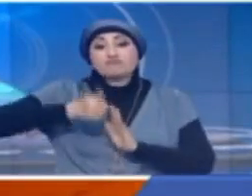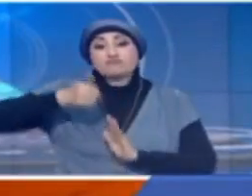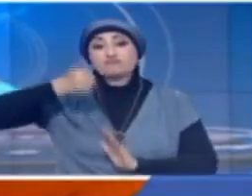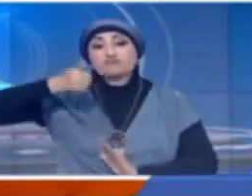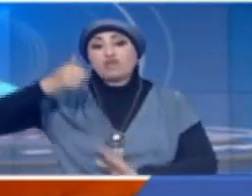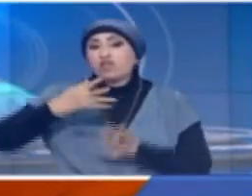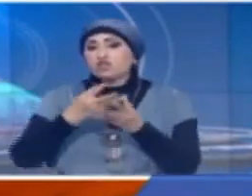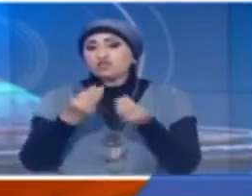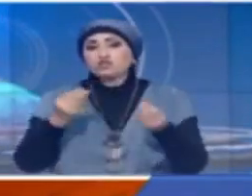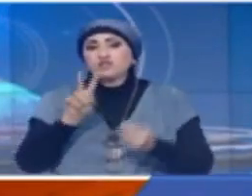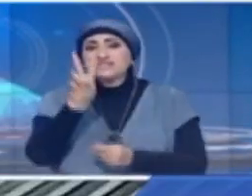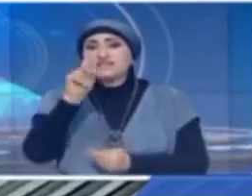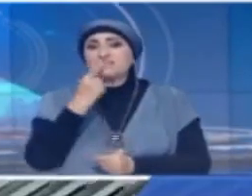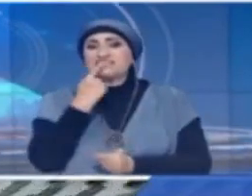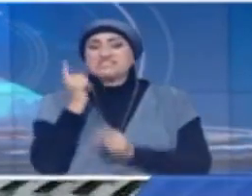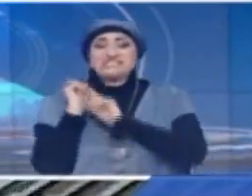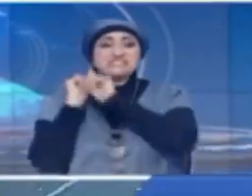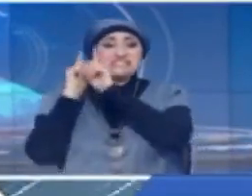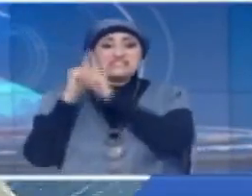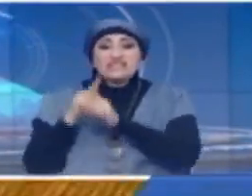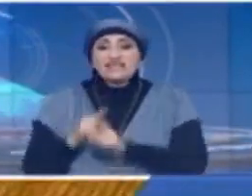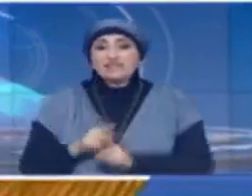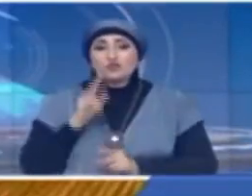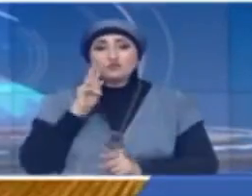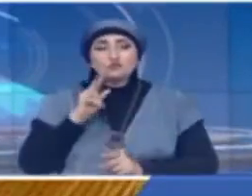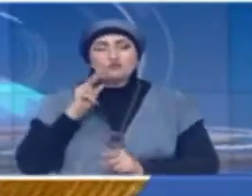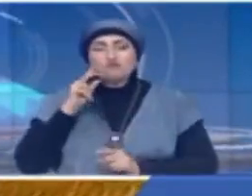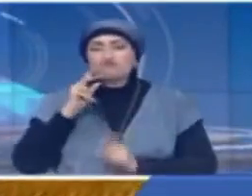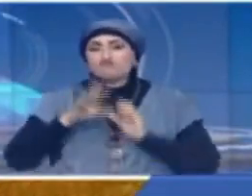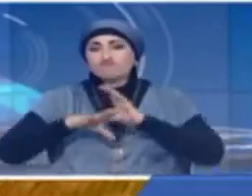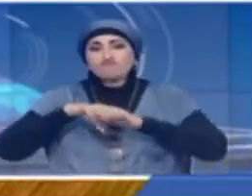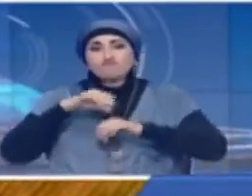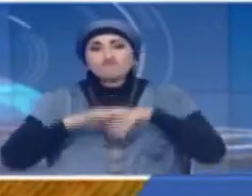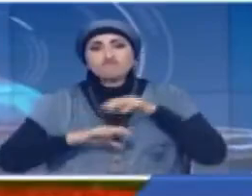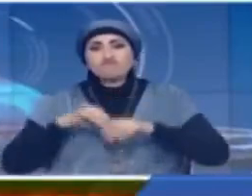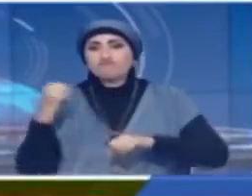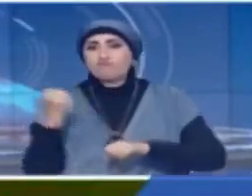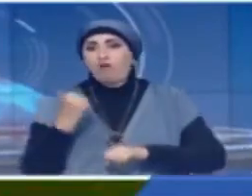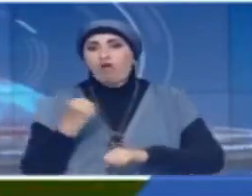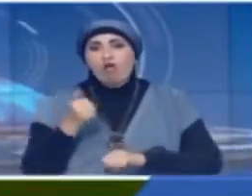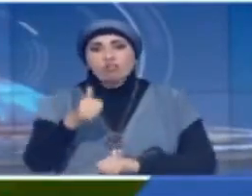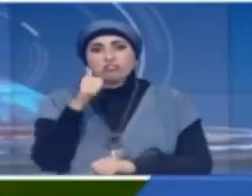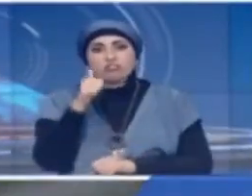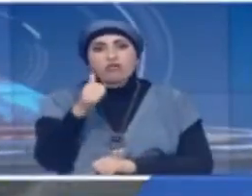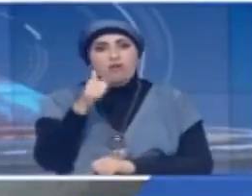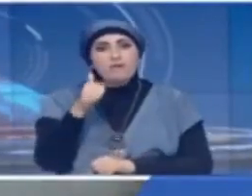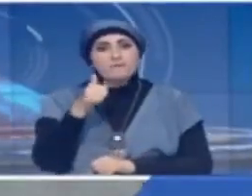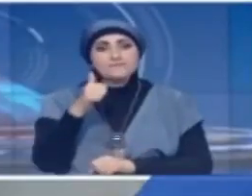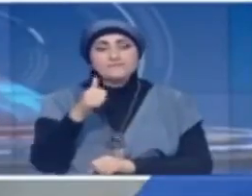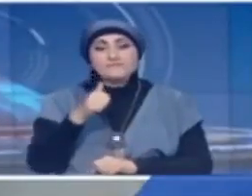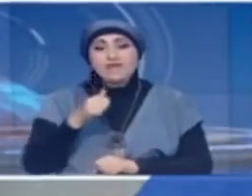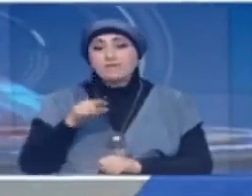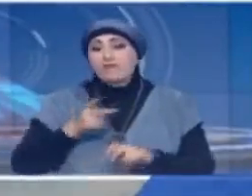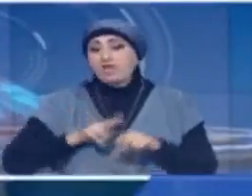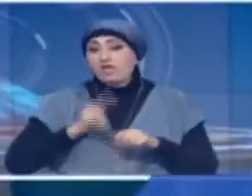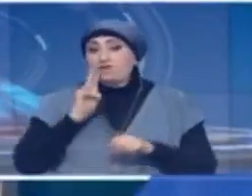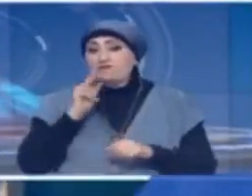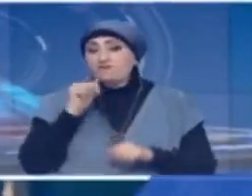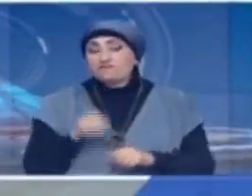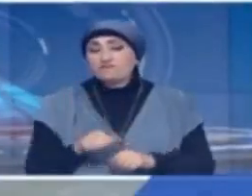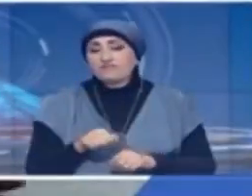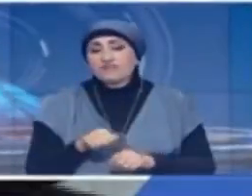خلال ال7 سنوات الماضية، يعني إنجازات تصل لحد الإعجاز، إنجازات كانت يعني يعني